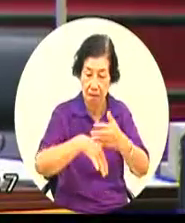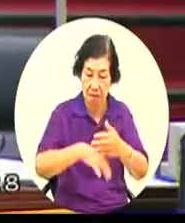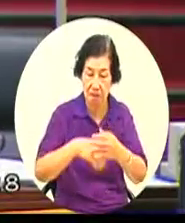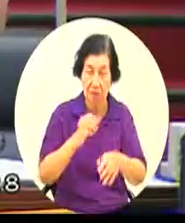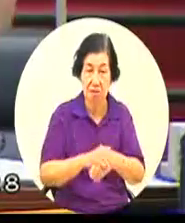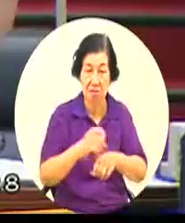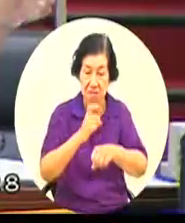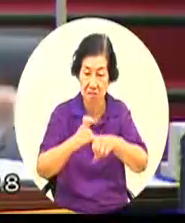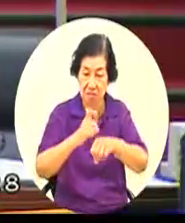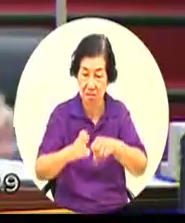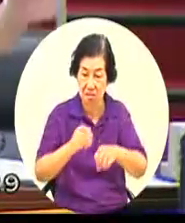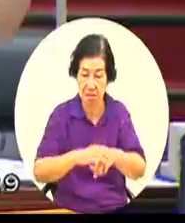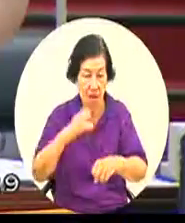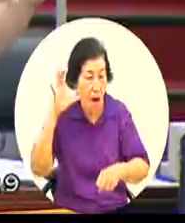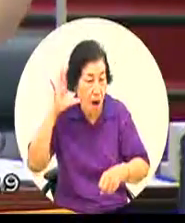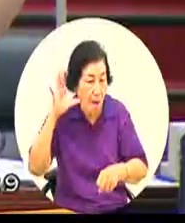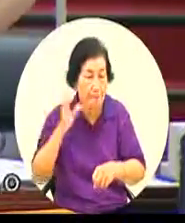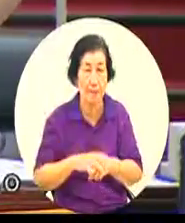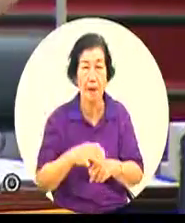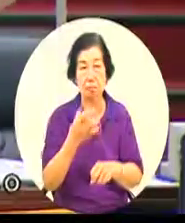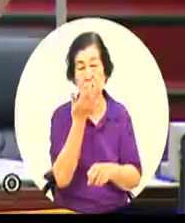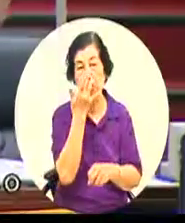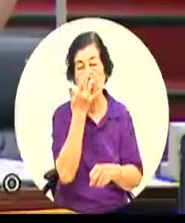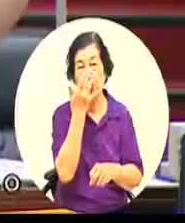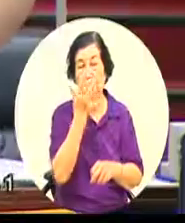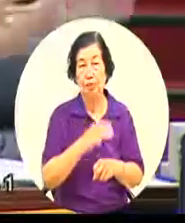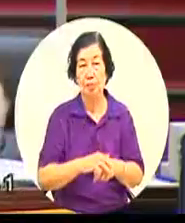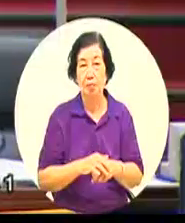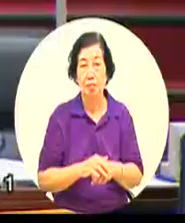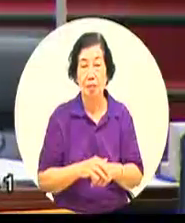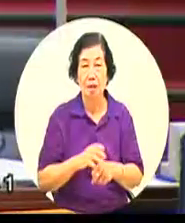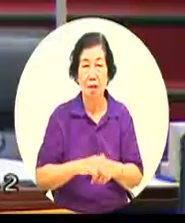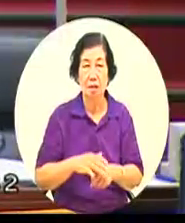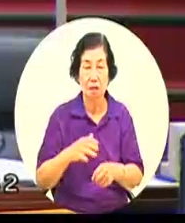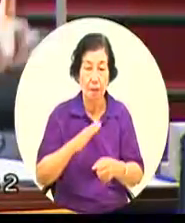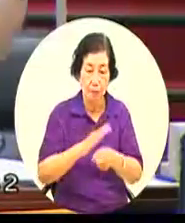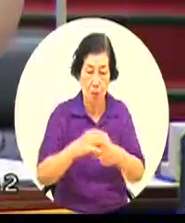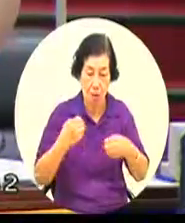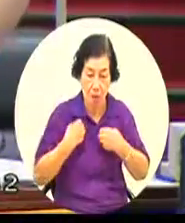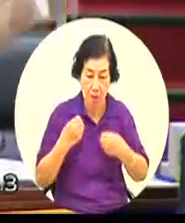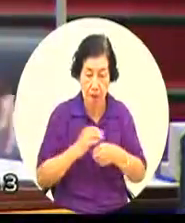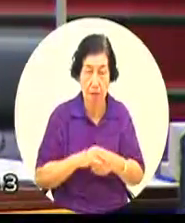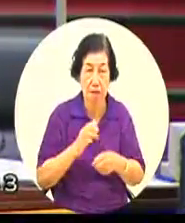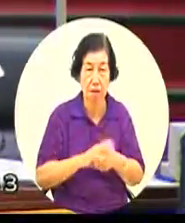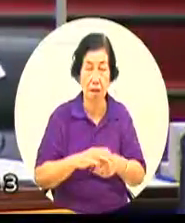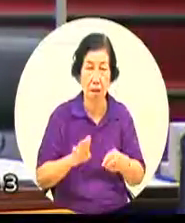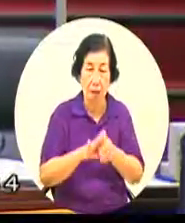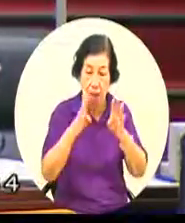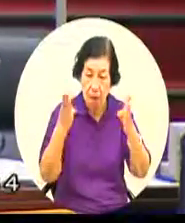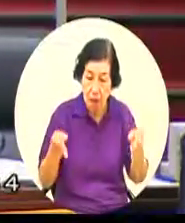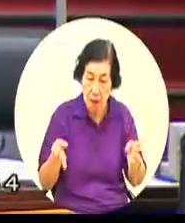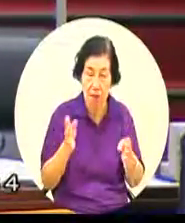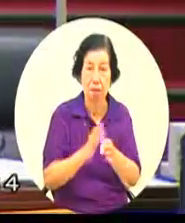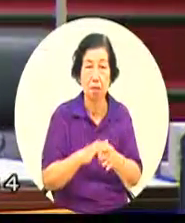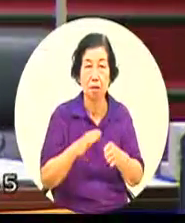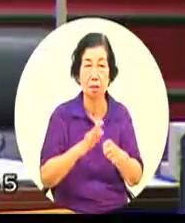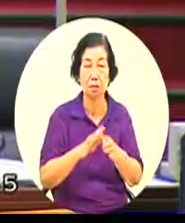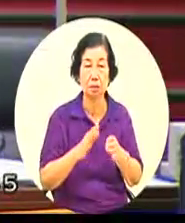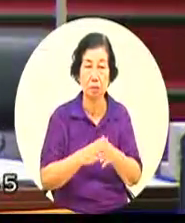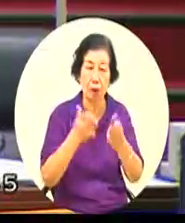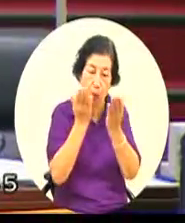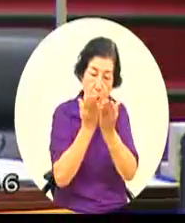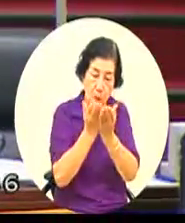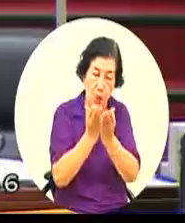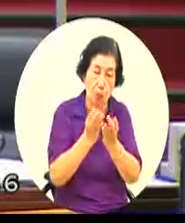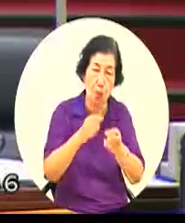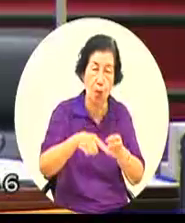要到补习班去从头呢再听一次，从头听一次，这会有什么结果？第一，增加我学